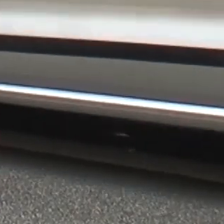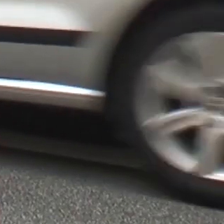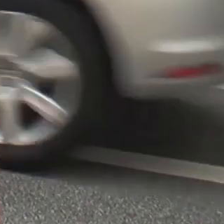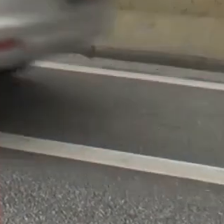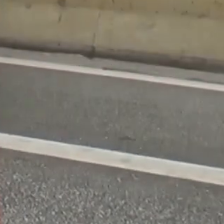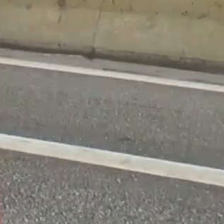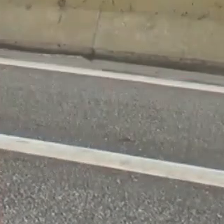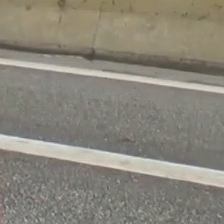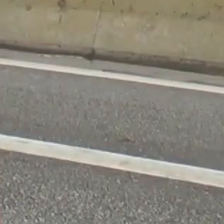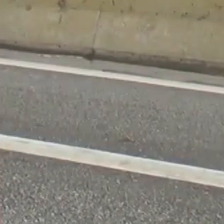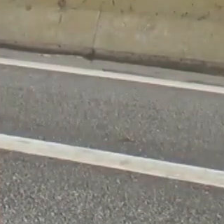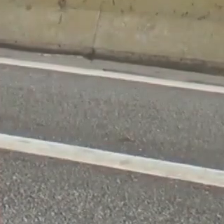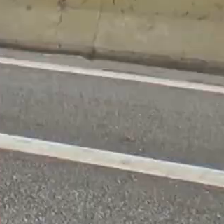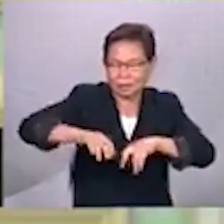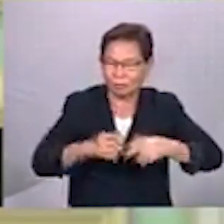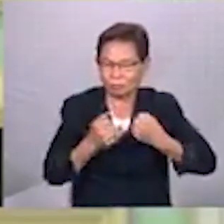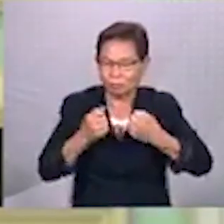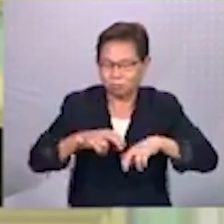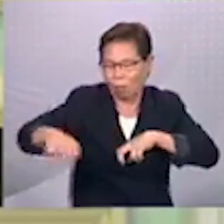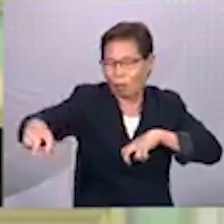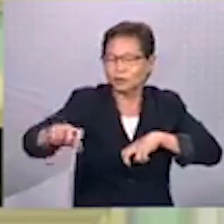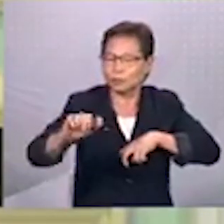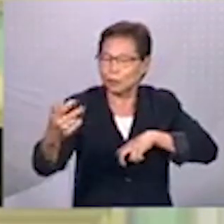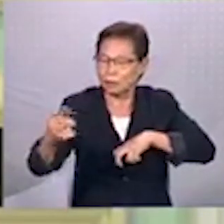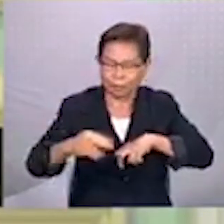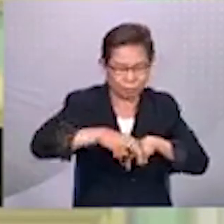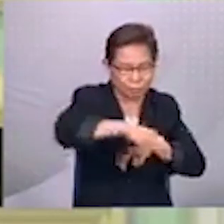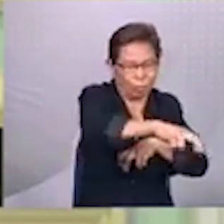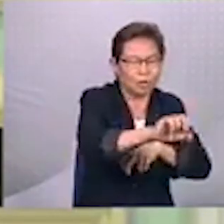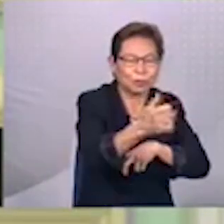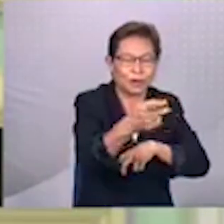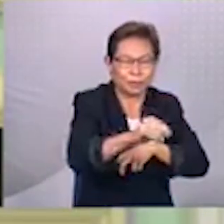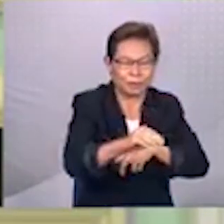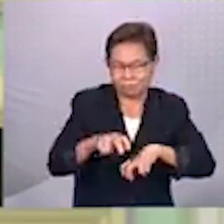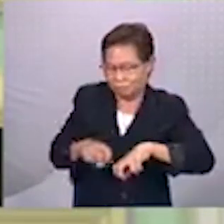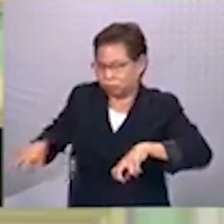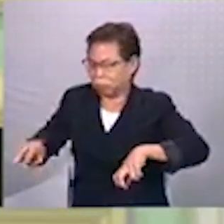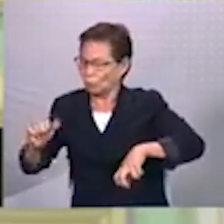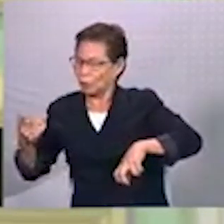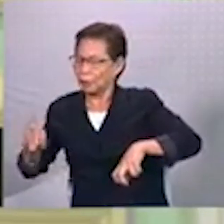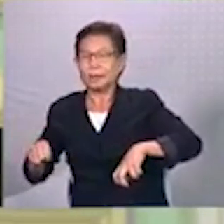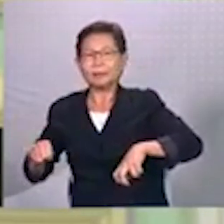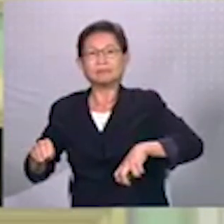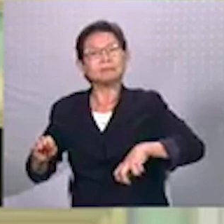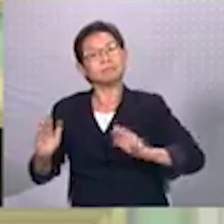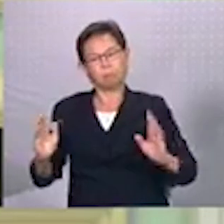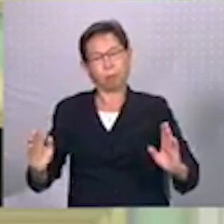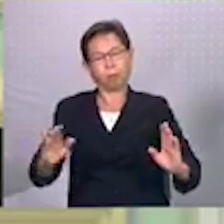di sekitar 10 kilometer, di bawah 10 kilometer radius. Walaupun